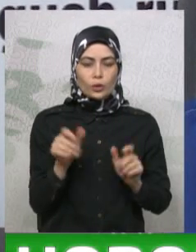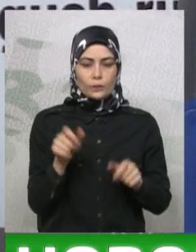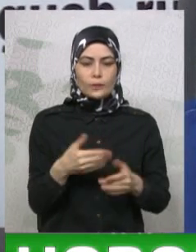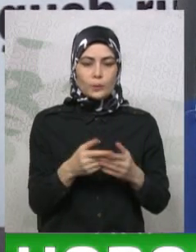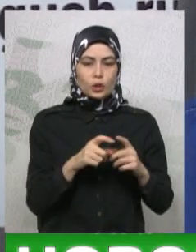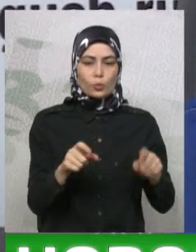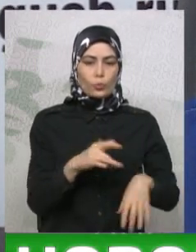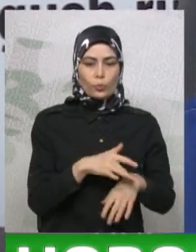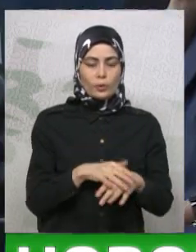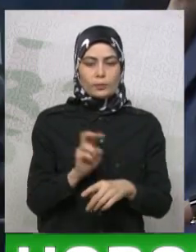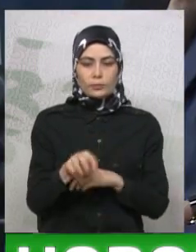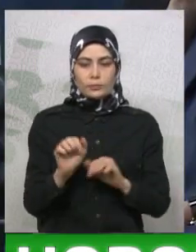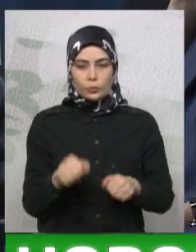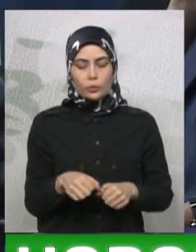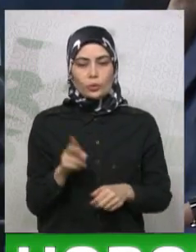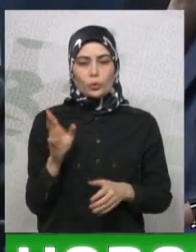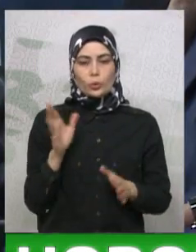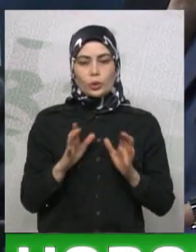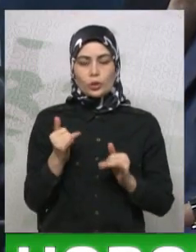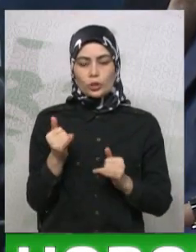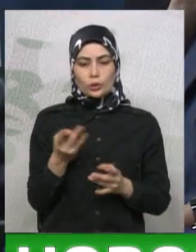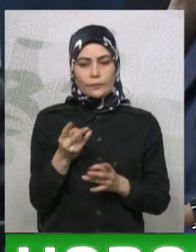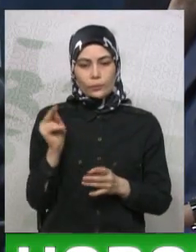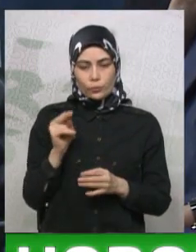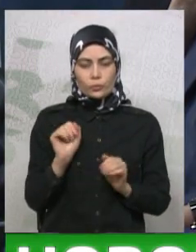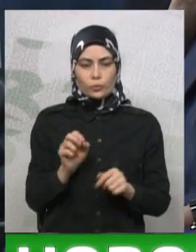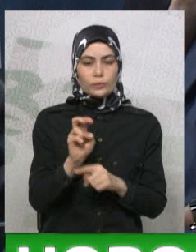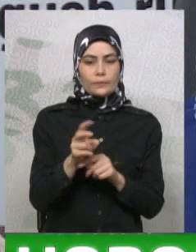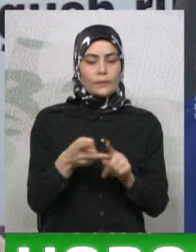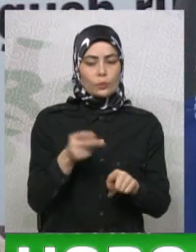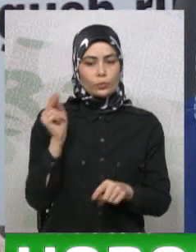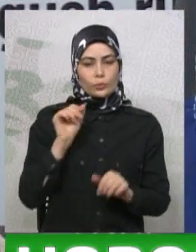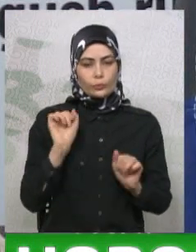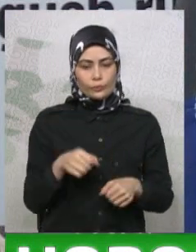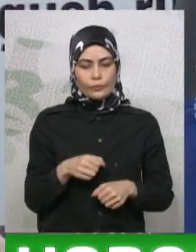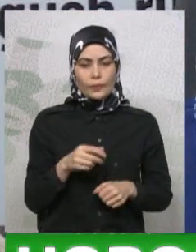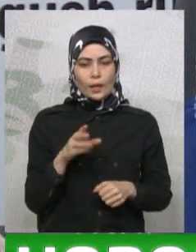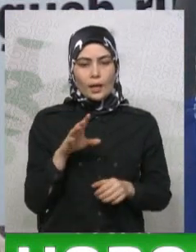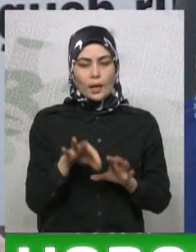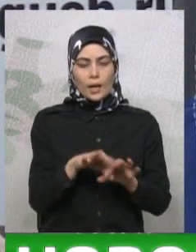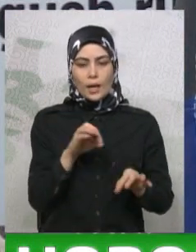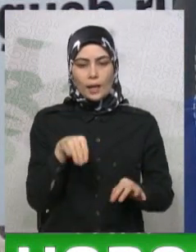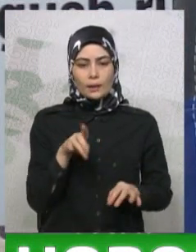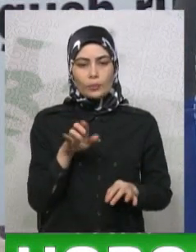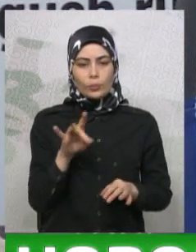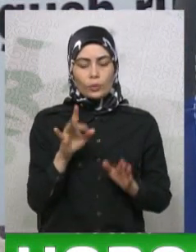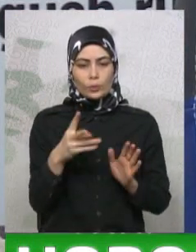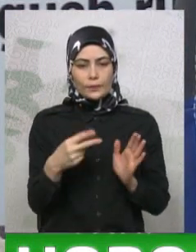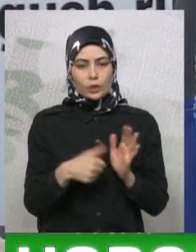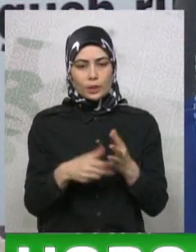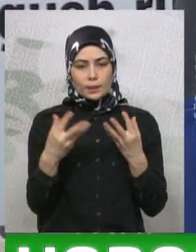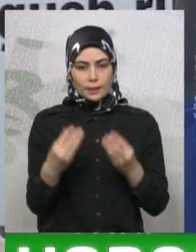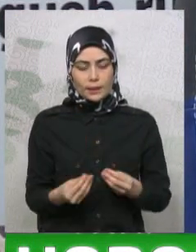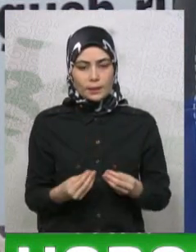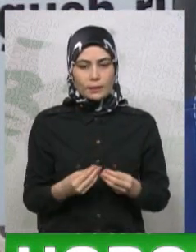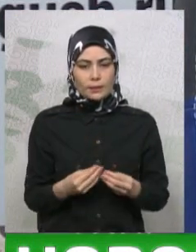быть люди, которые учатся в университетах. Отборочный бассейн длится, как я уже сказал, 26 дней. И по итогам этого бассейна